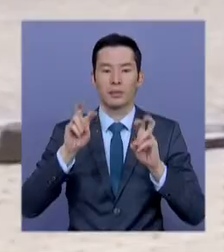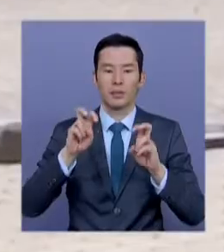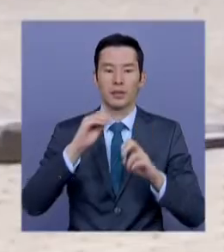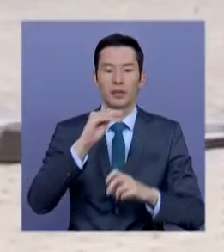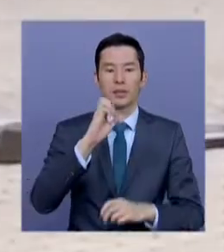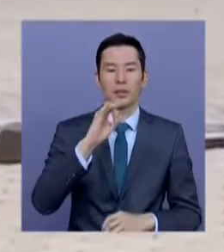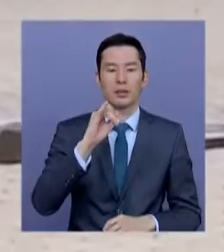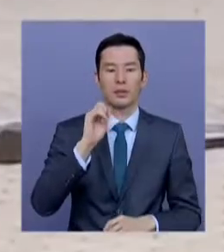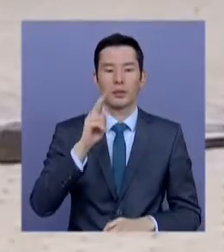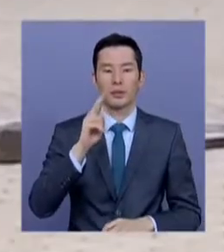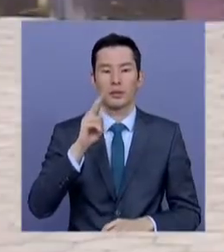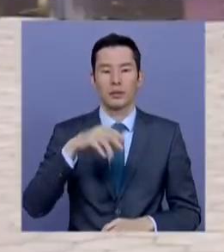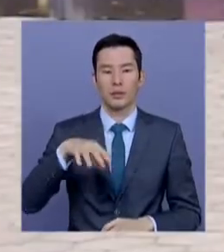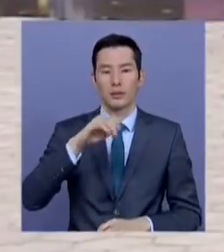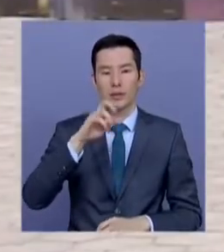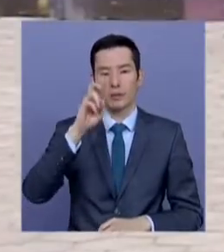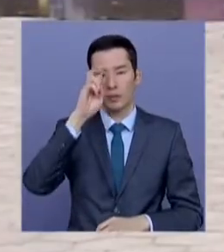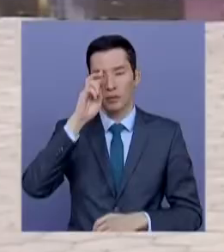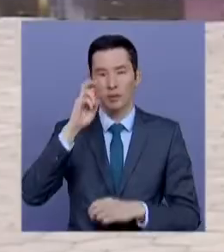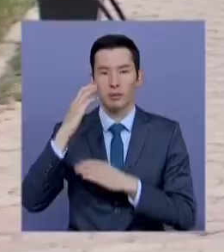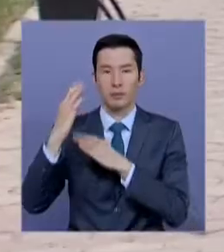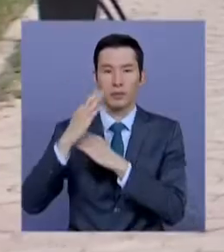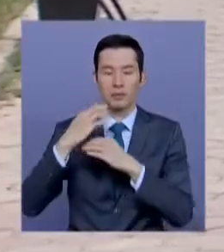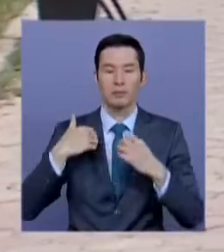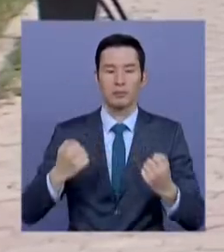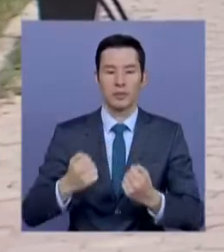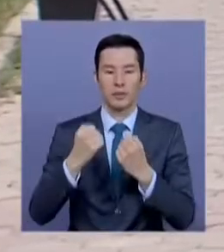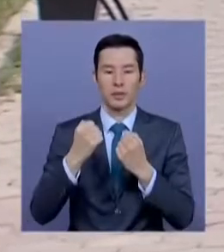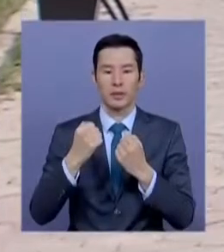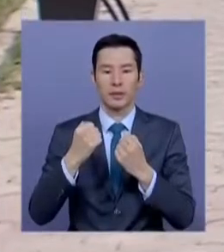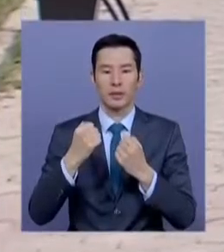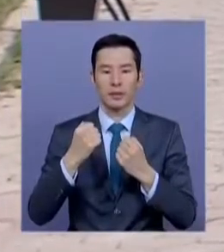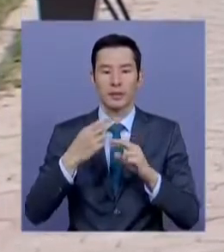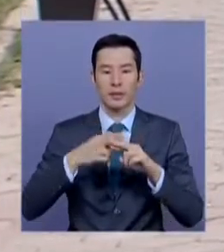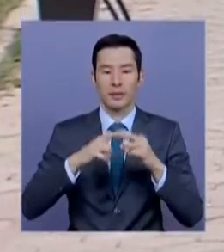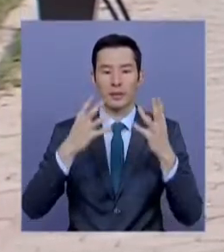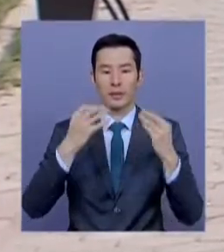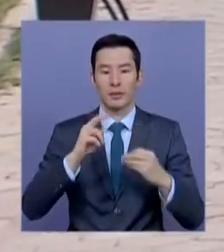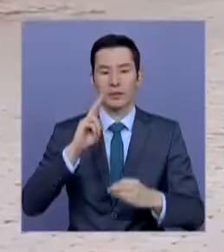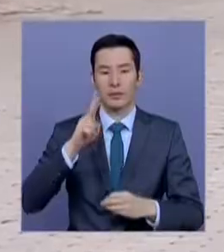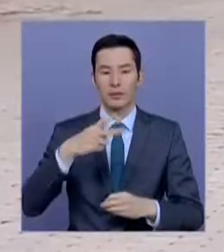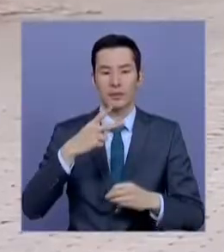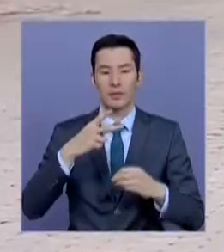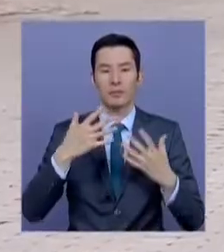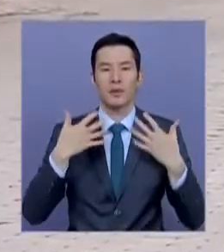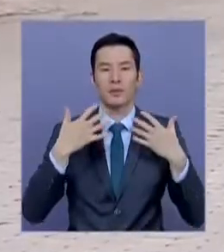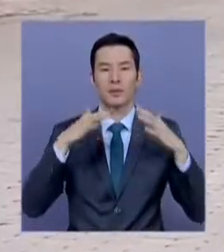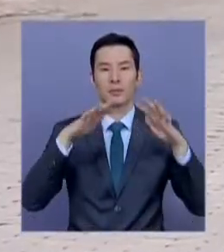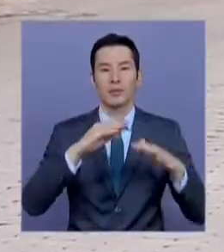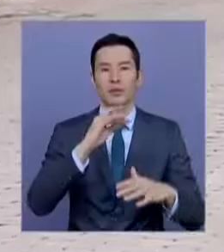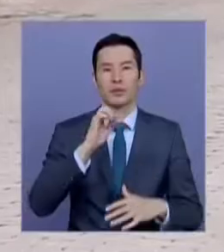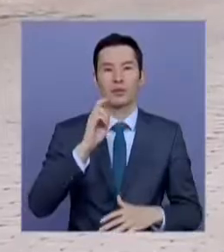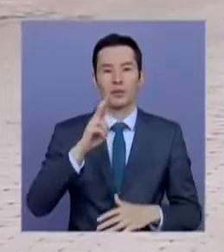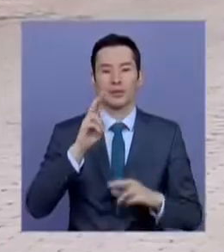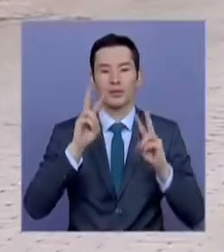деп. Елбасымыз қолдаймын, қолдаймын деді. Тап сол күні 2 сағаттан кейін саябақта жүрейік деп атау